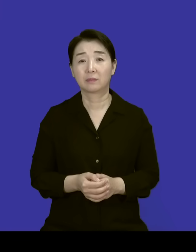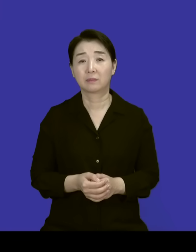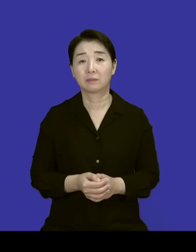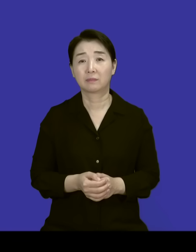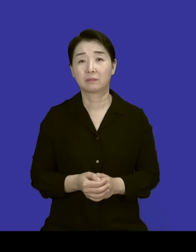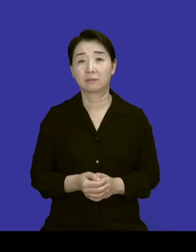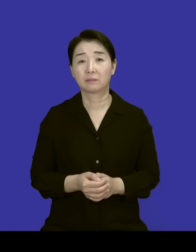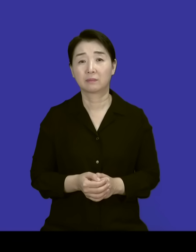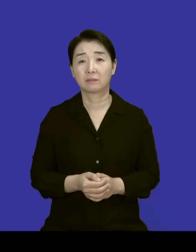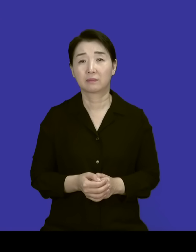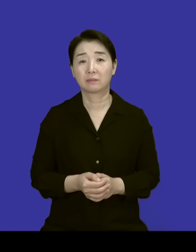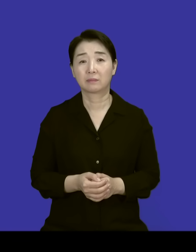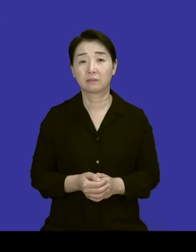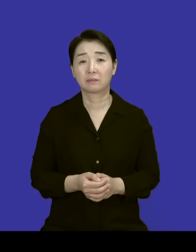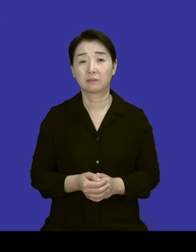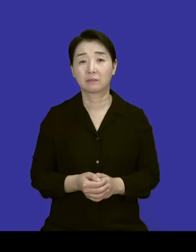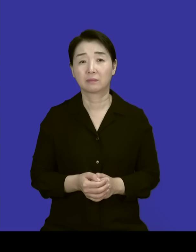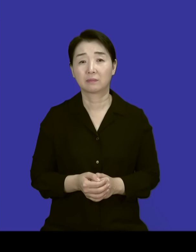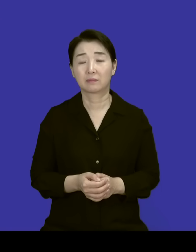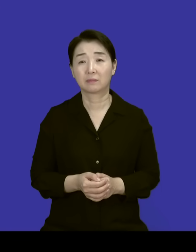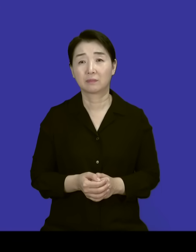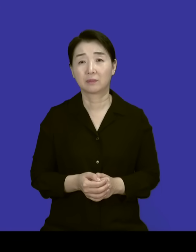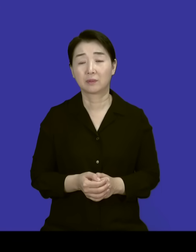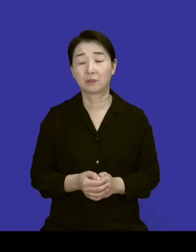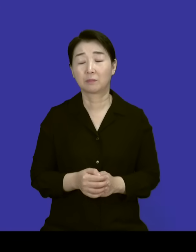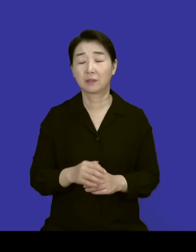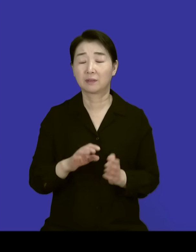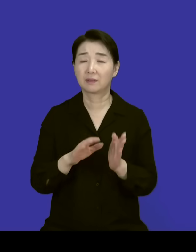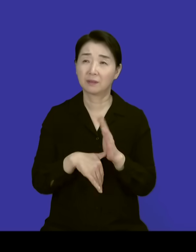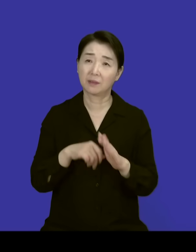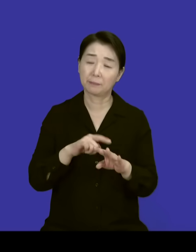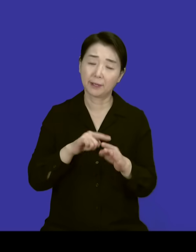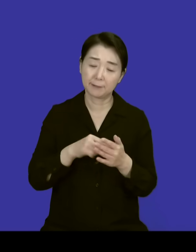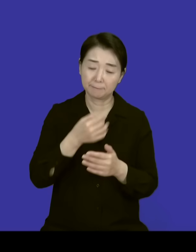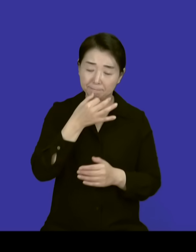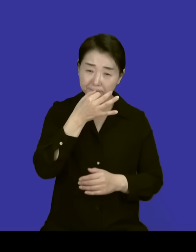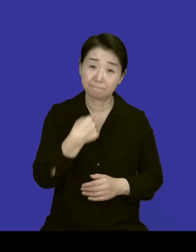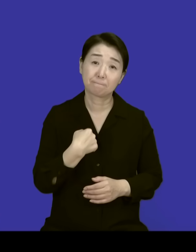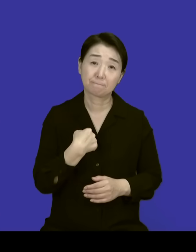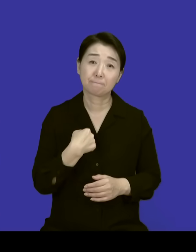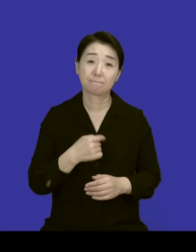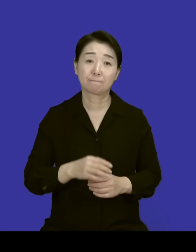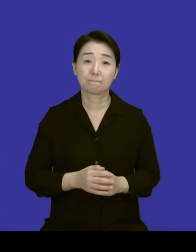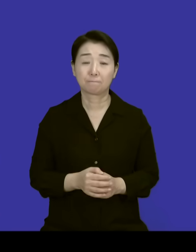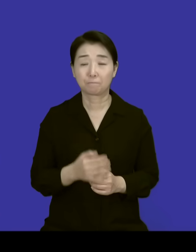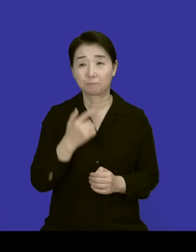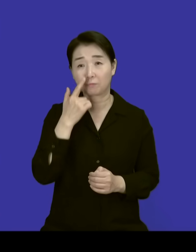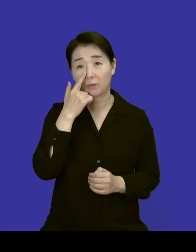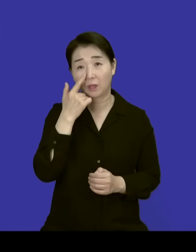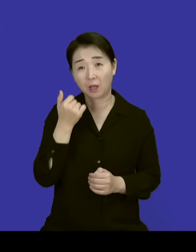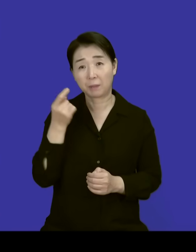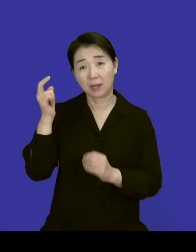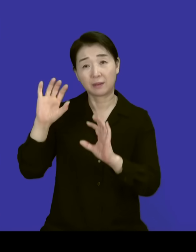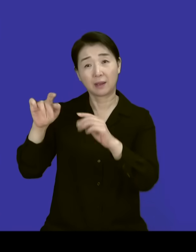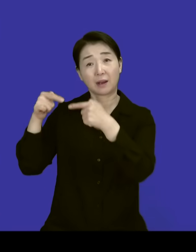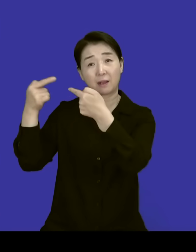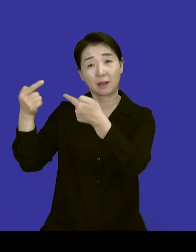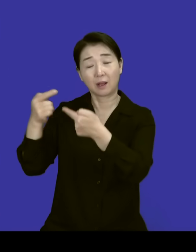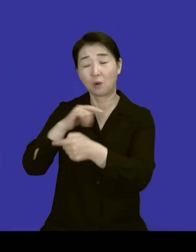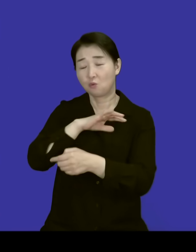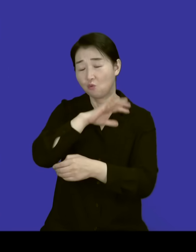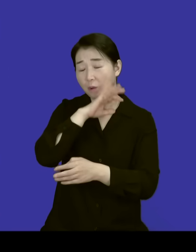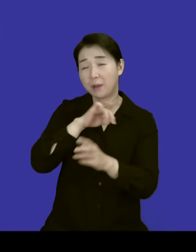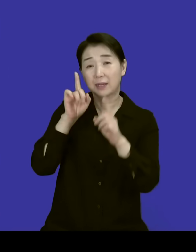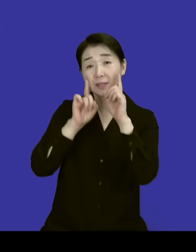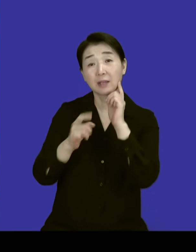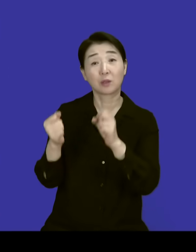와 진짜 뭐 너무 힘드네요 진짜 그때는. 진짜. 그렇죠. 아버지 보내면서 아버님에 대한 원망이나 상처는